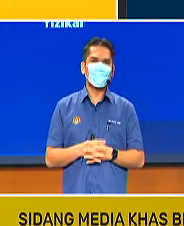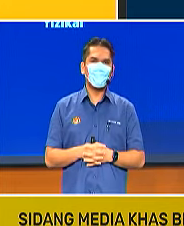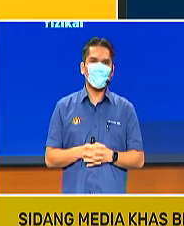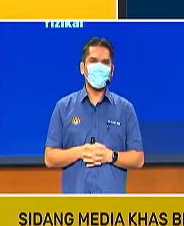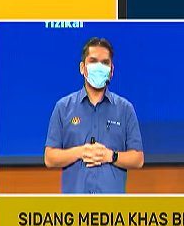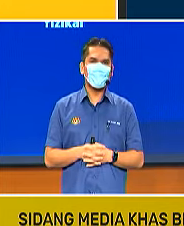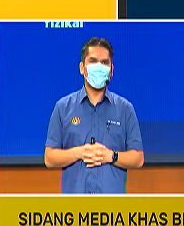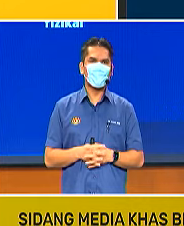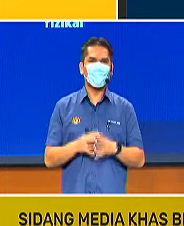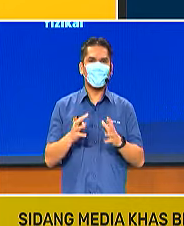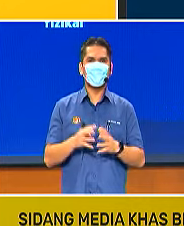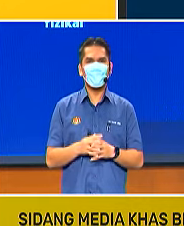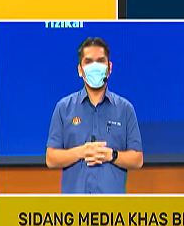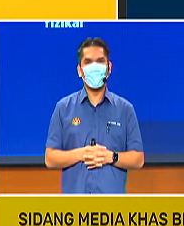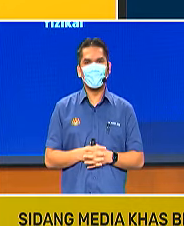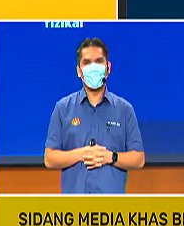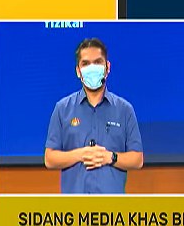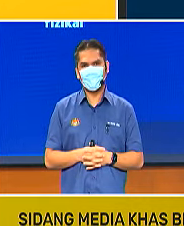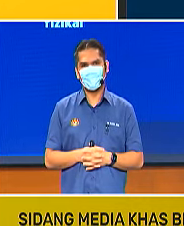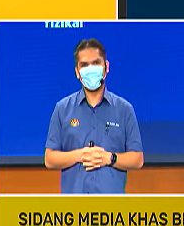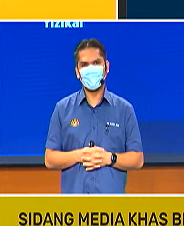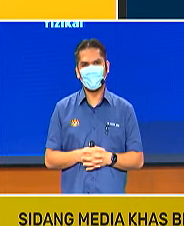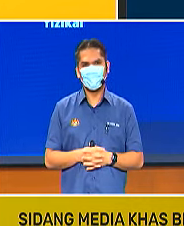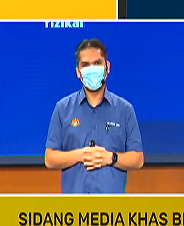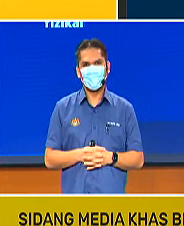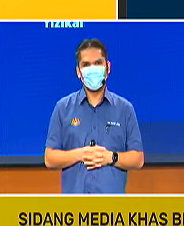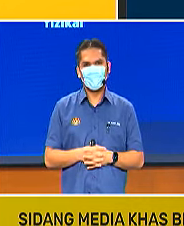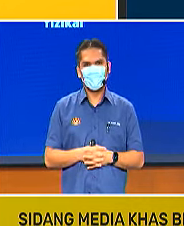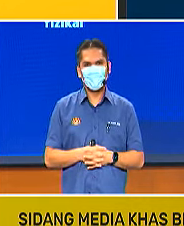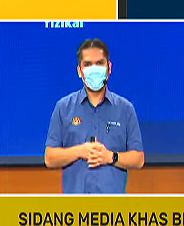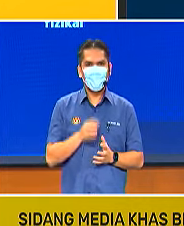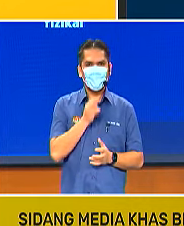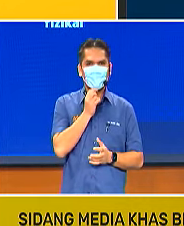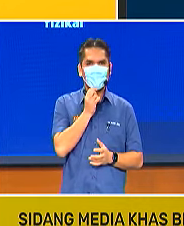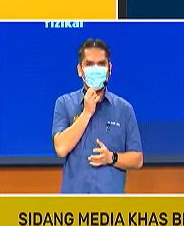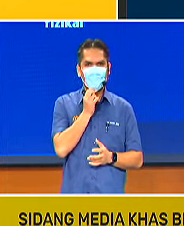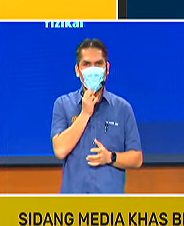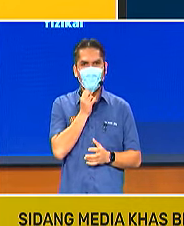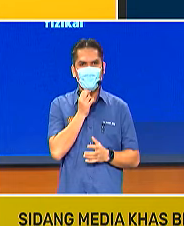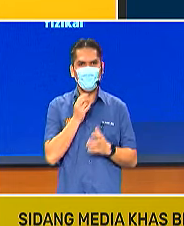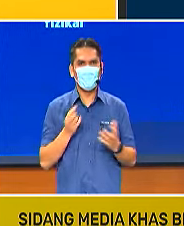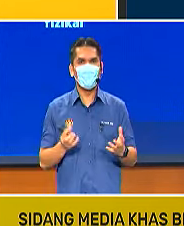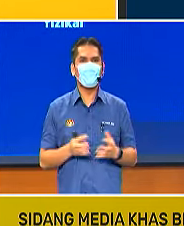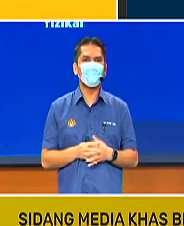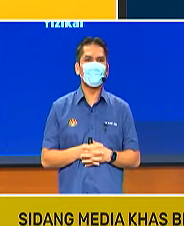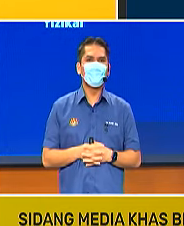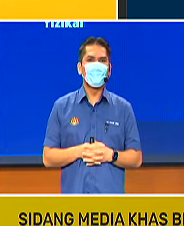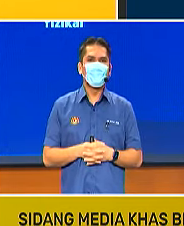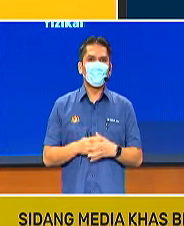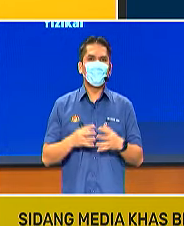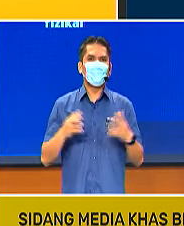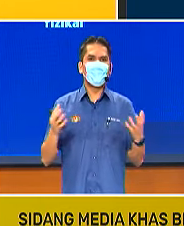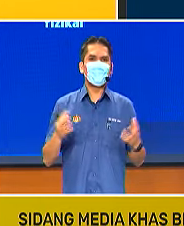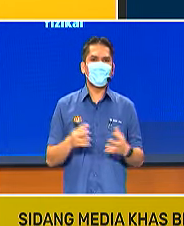sop-sop atau garis panduan yang berkaitan Bagaimanakah keadaan ya kita boleh gunakan